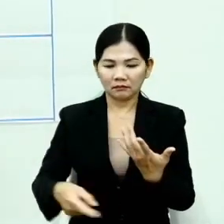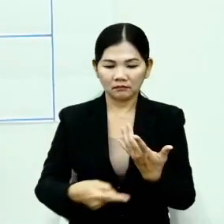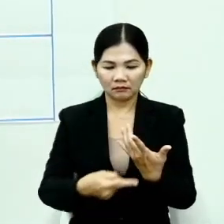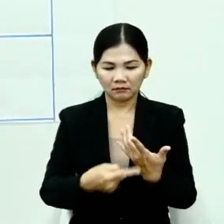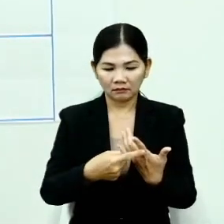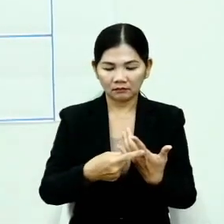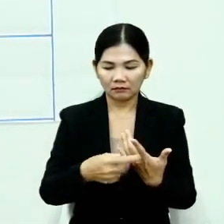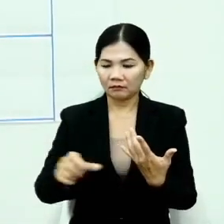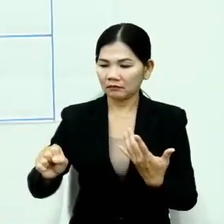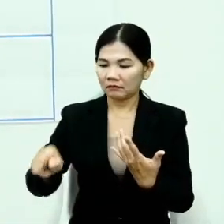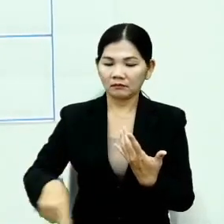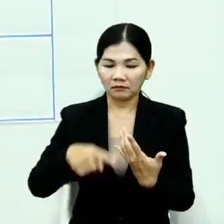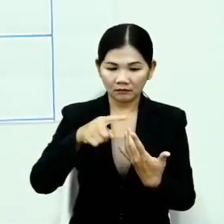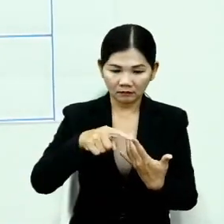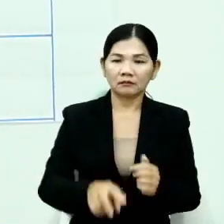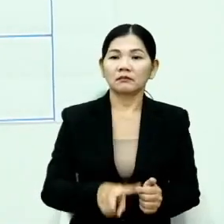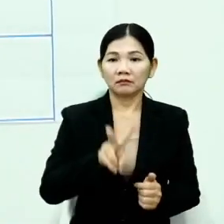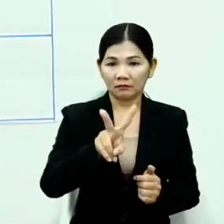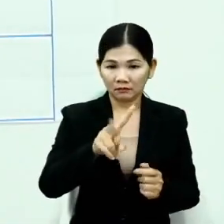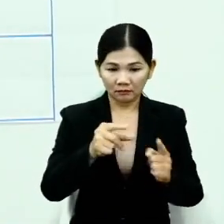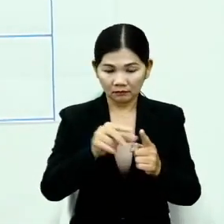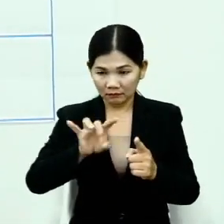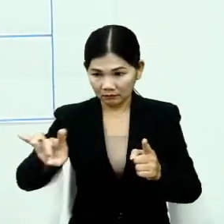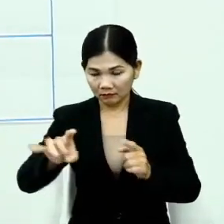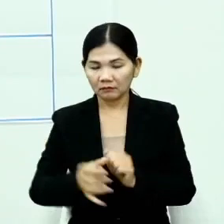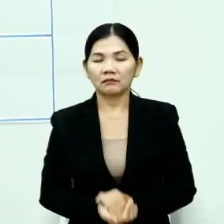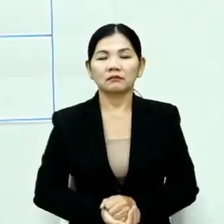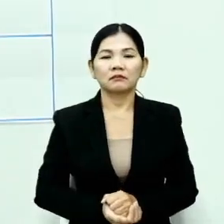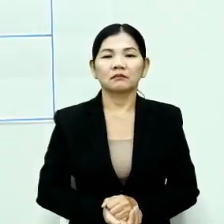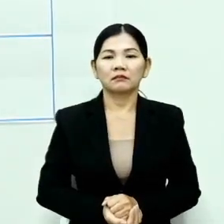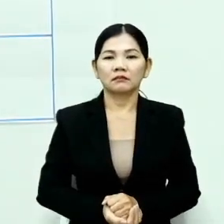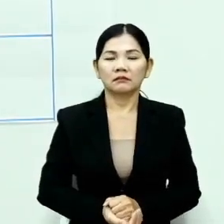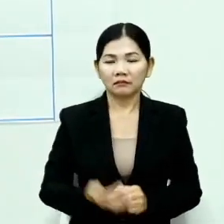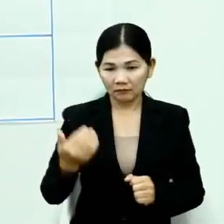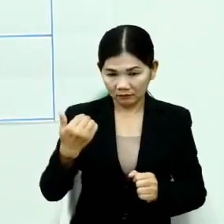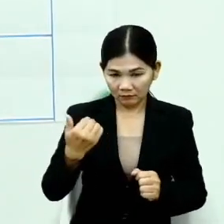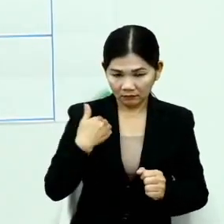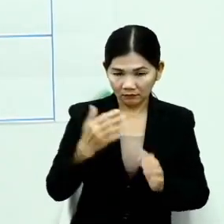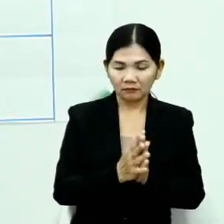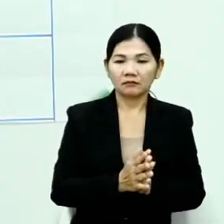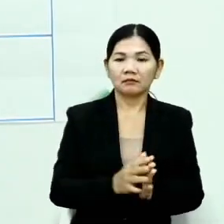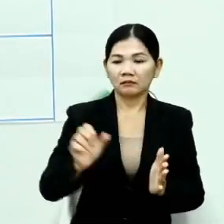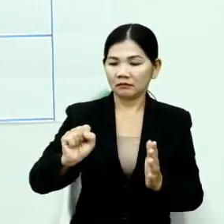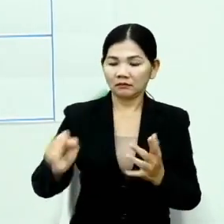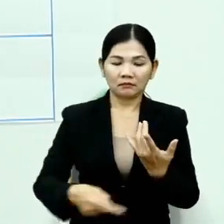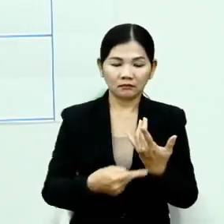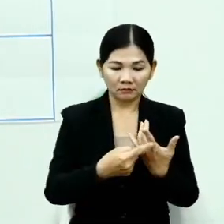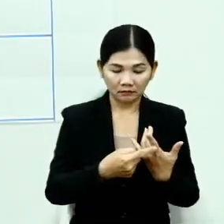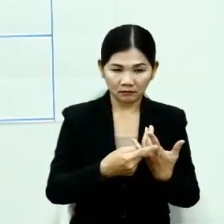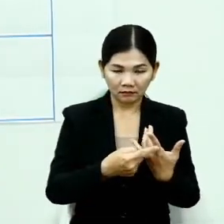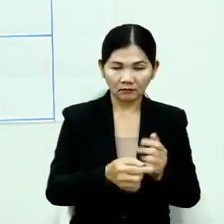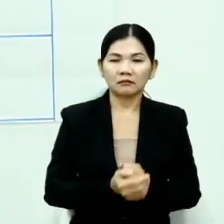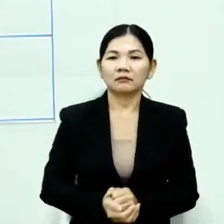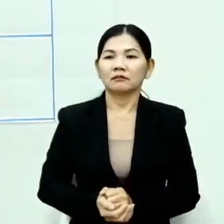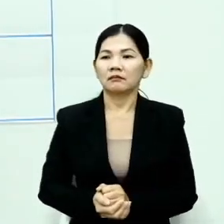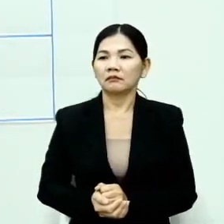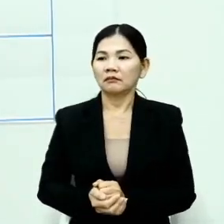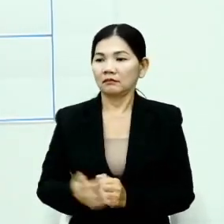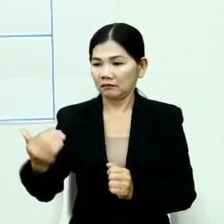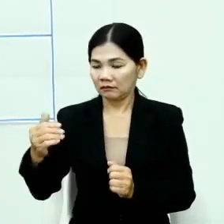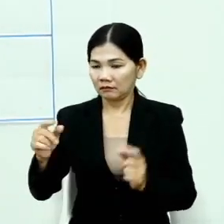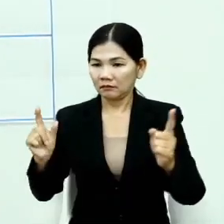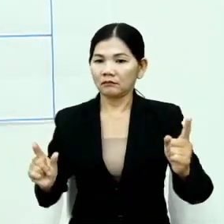តាឃើញពីរព្យាង្គហីកូនម្ដងទៀតចាអ្នកគ្រូបានពាក្យតេះចាបានព្យាង្គតេះហើយអ្ន